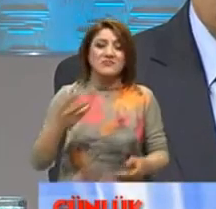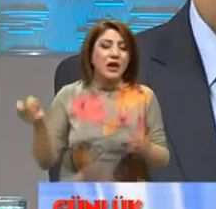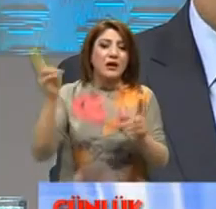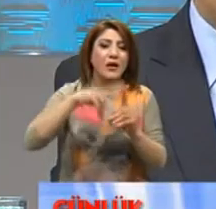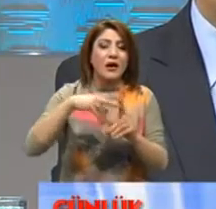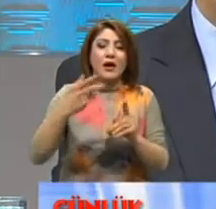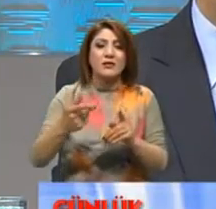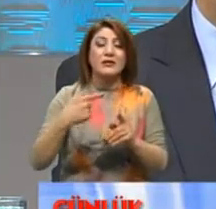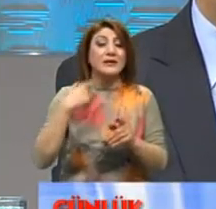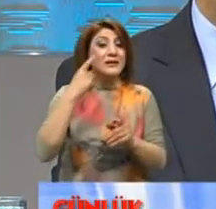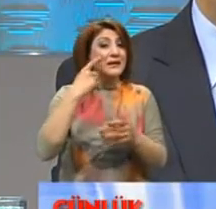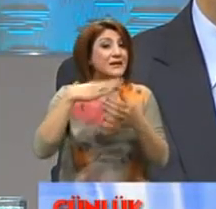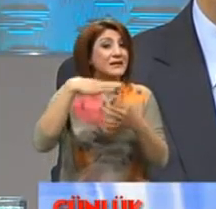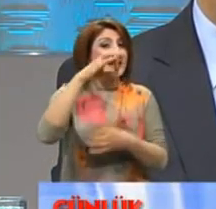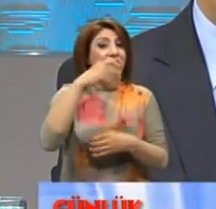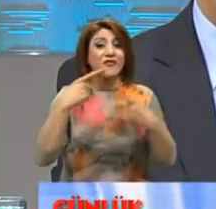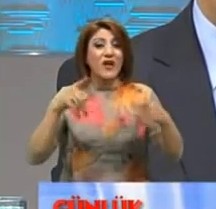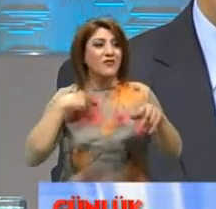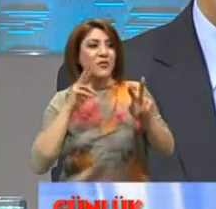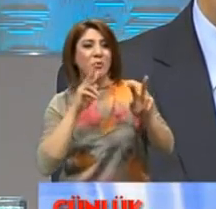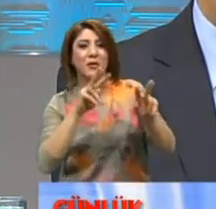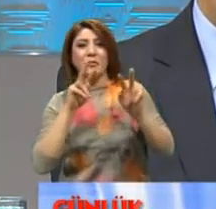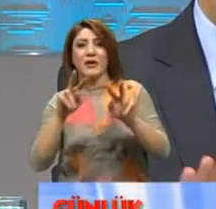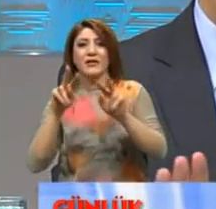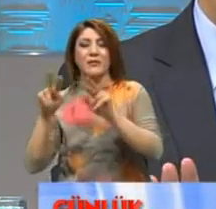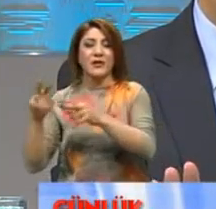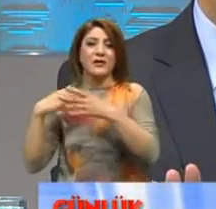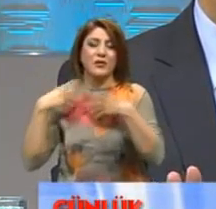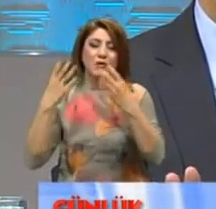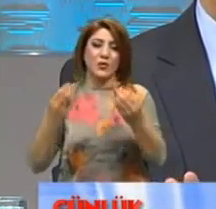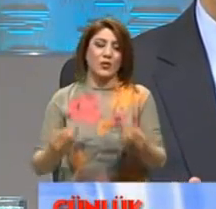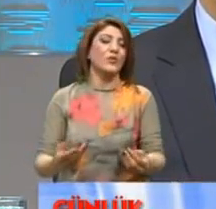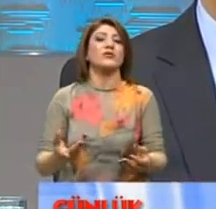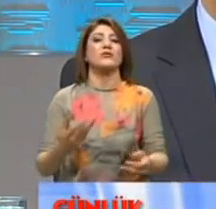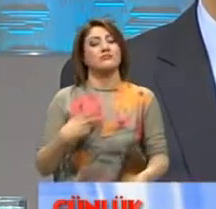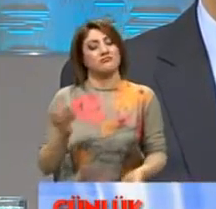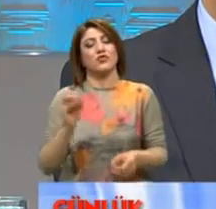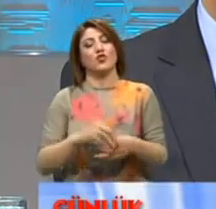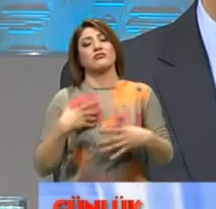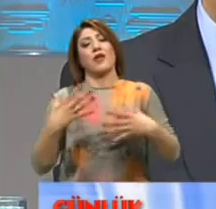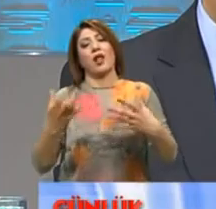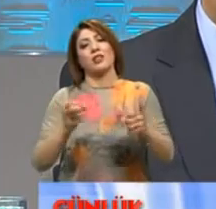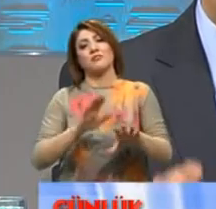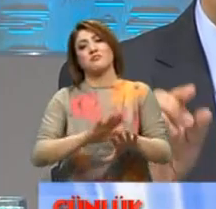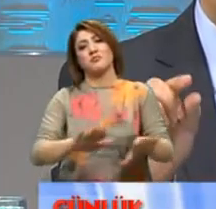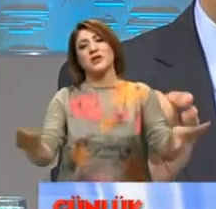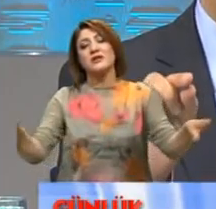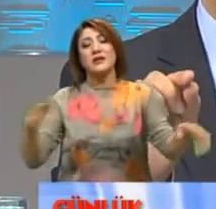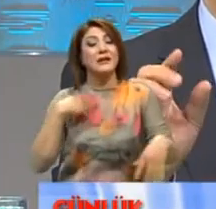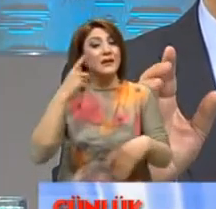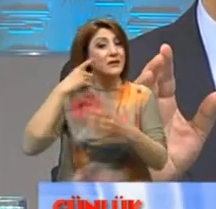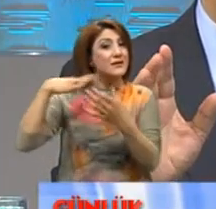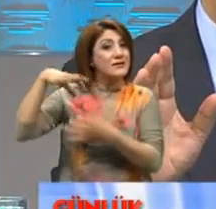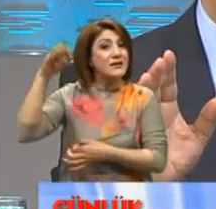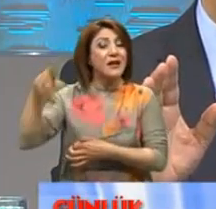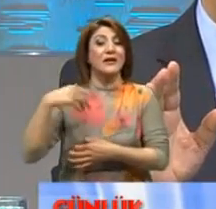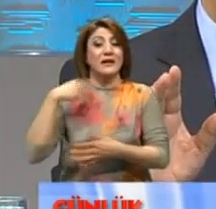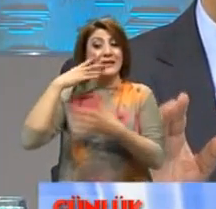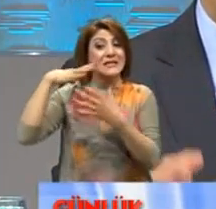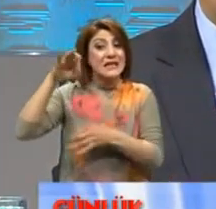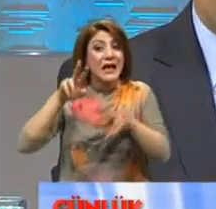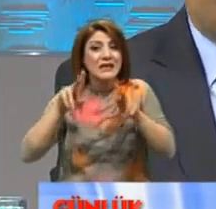diyor. İnsanlara daha farklı bakmaya başladım diyor. Tamam, sonuç alınmış demektir. Kesinlikle. İnsanlara insan olarak bakmaya başladım